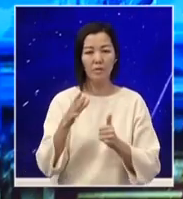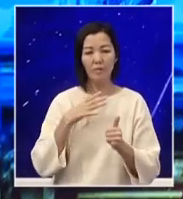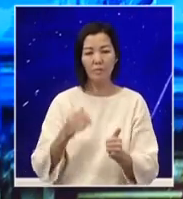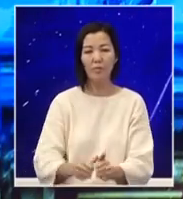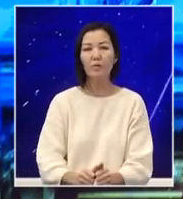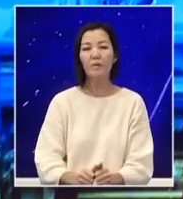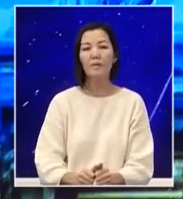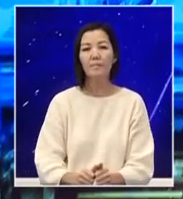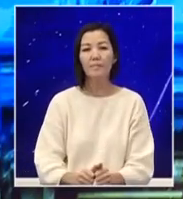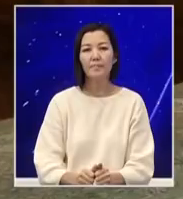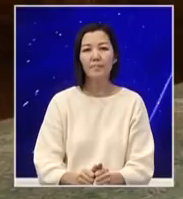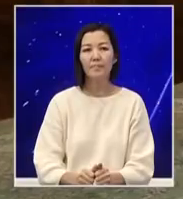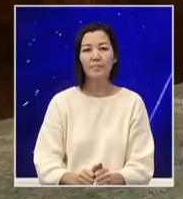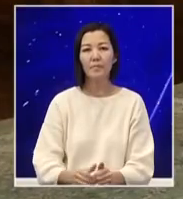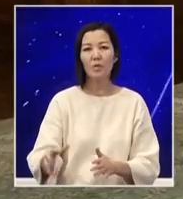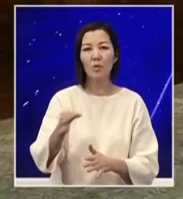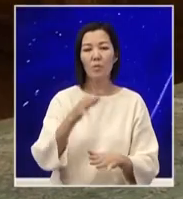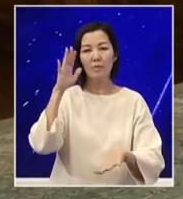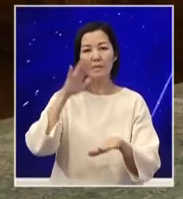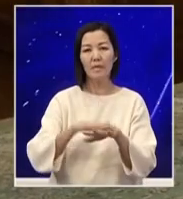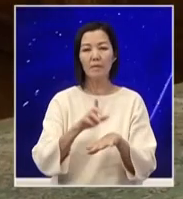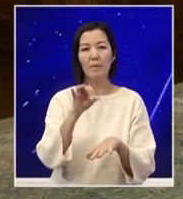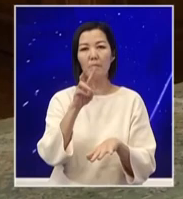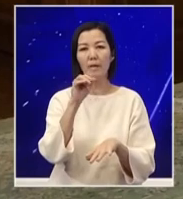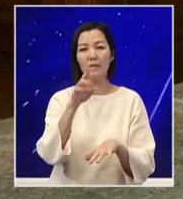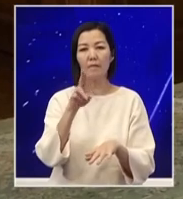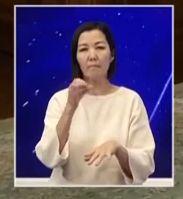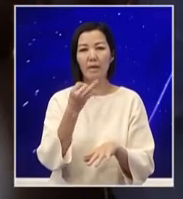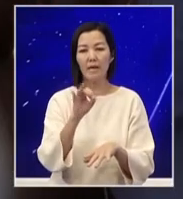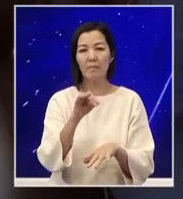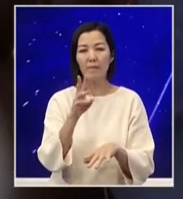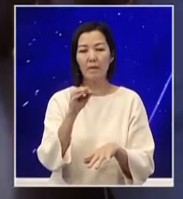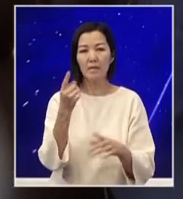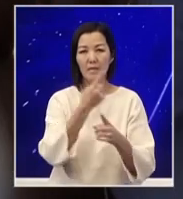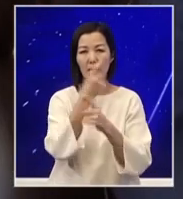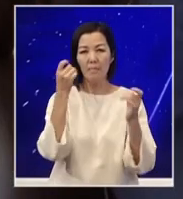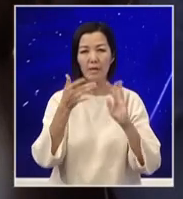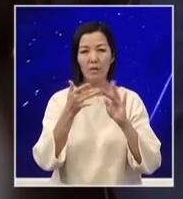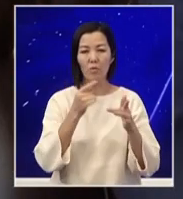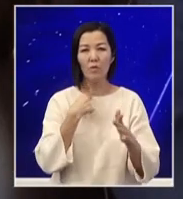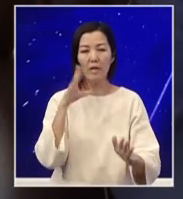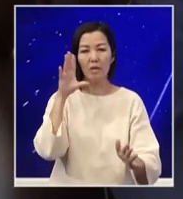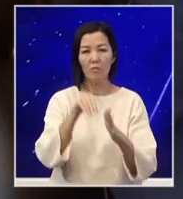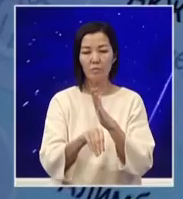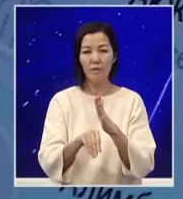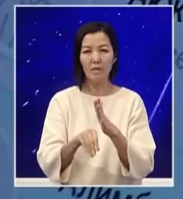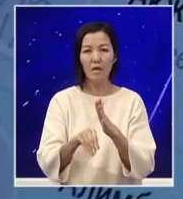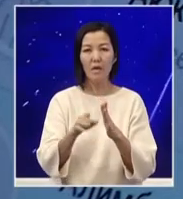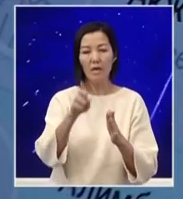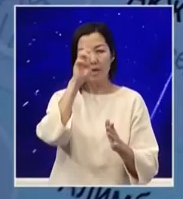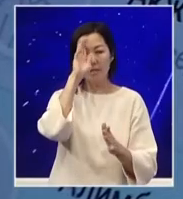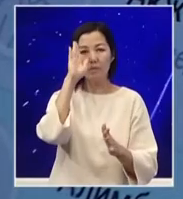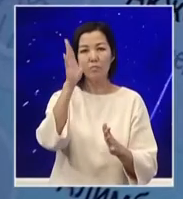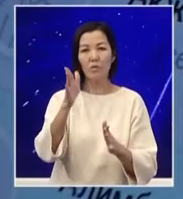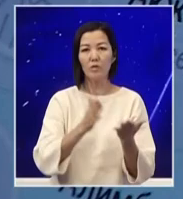тұр. Облыс башысы Амандық Баталов праймериз ақпараттық жүйесі арқылы онлайн дауыс берді. Бұл еліміздің болашағы үшін